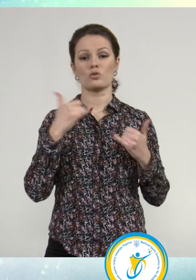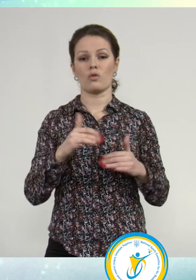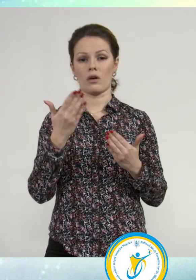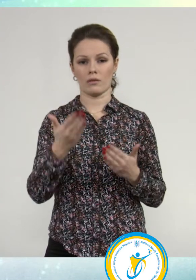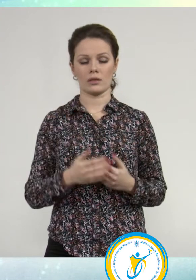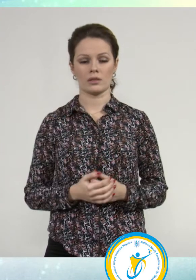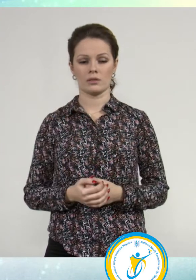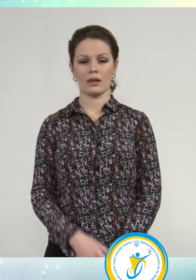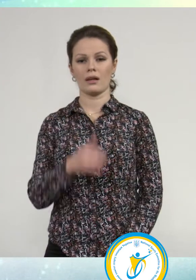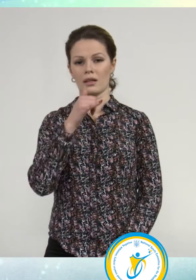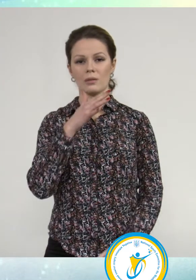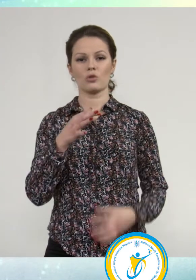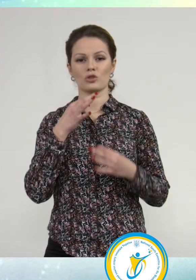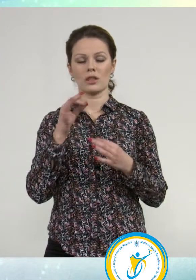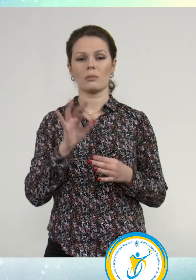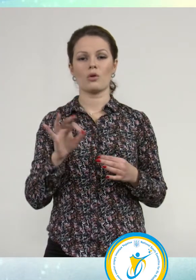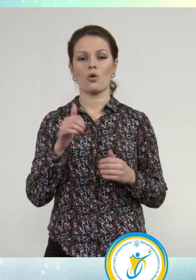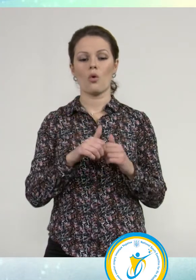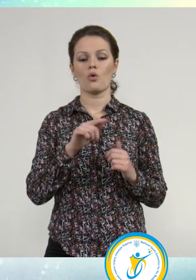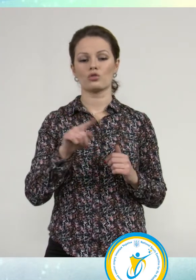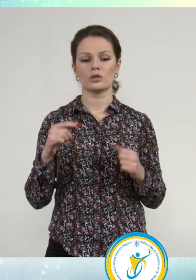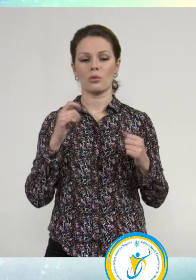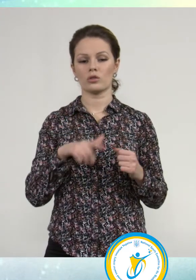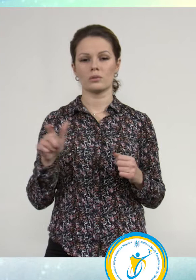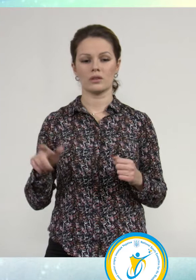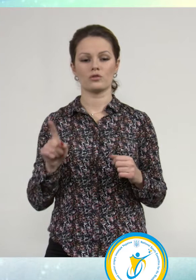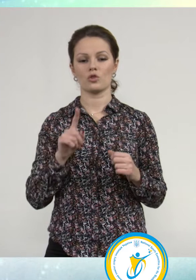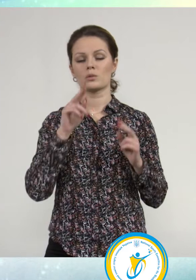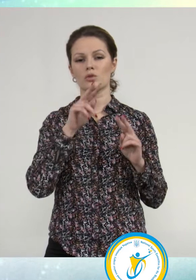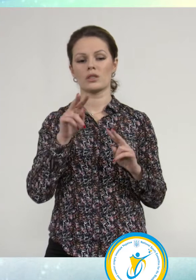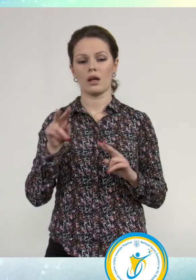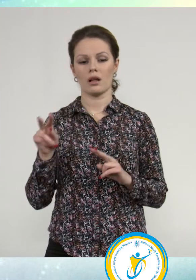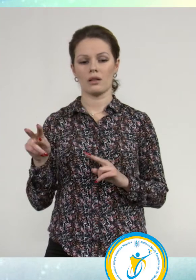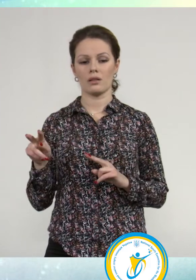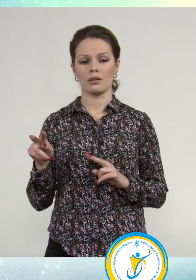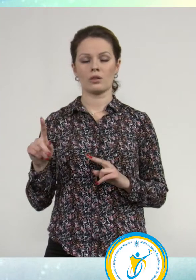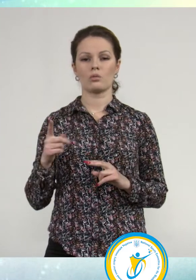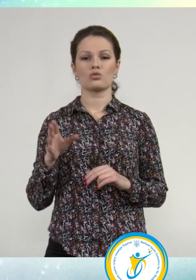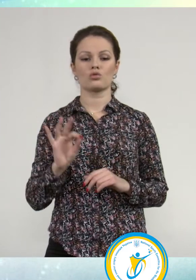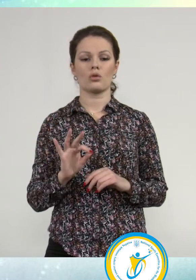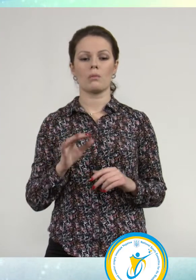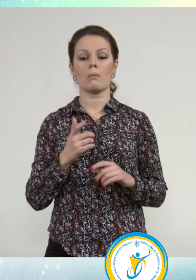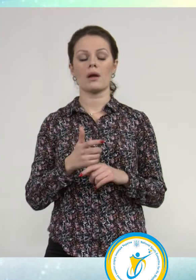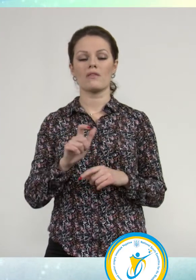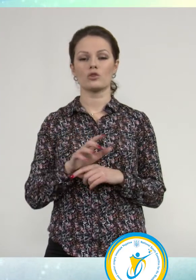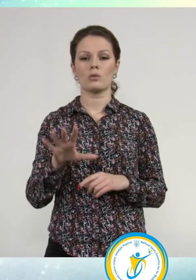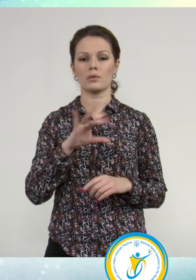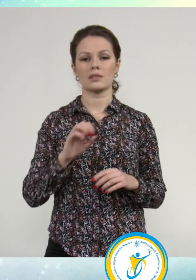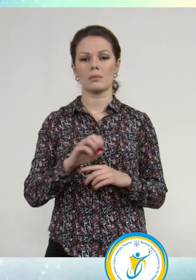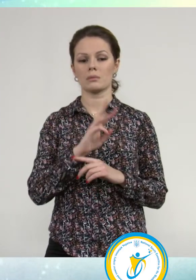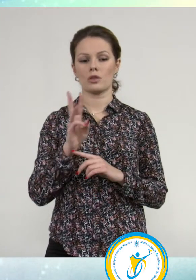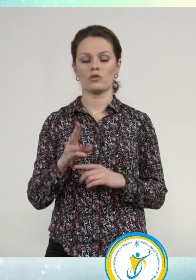здивував? Ну, не можу сказати про кожного із спортсменів, що спостерігали, тому що переважно